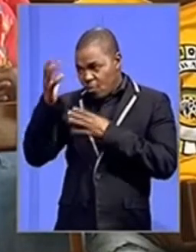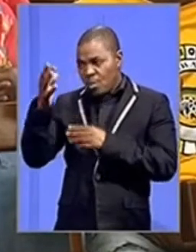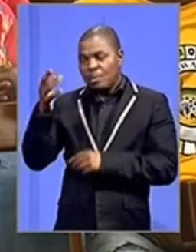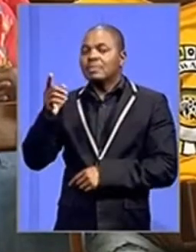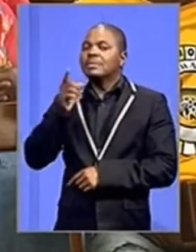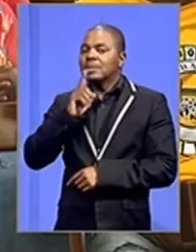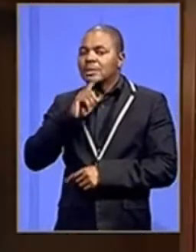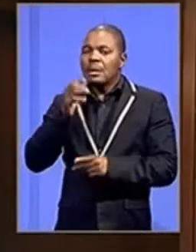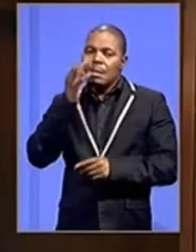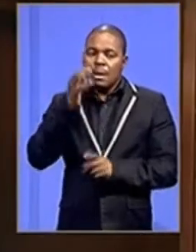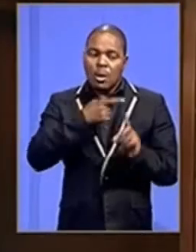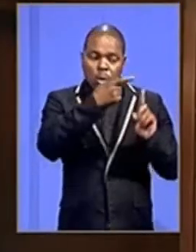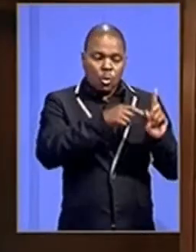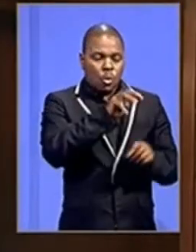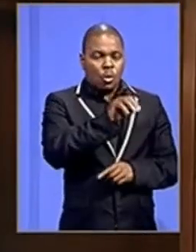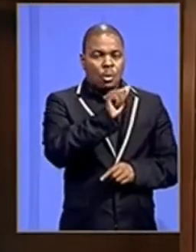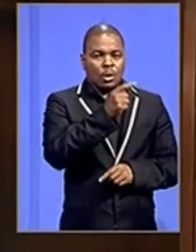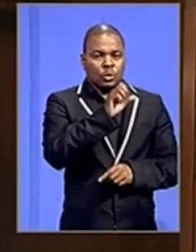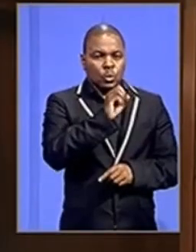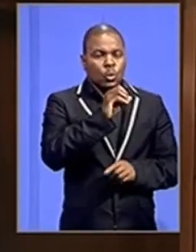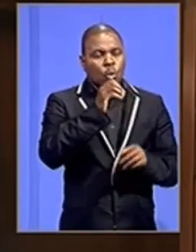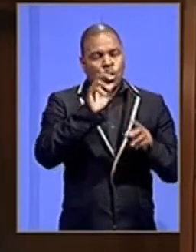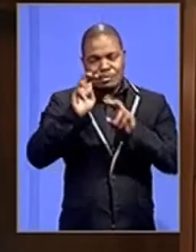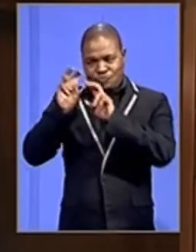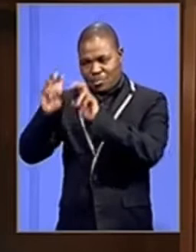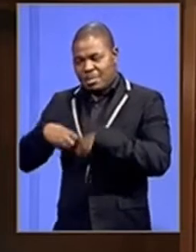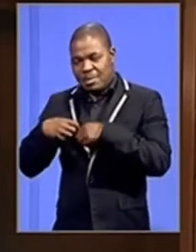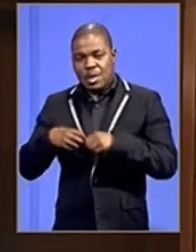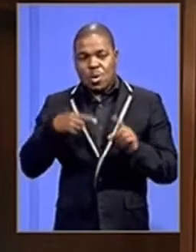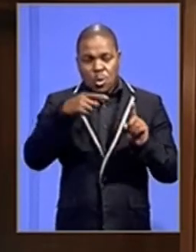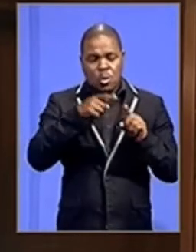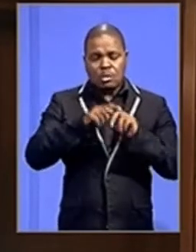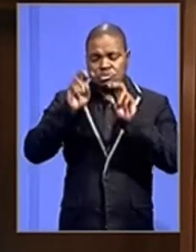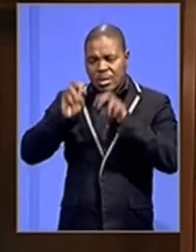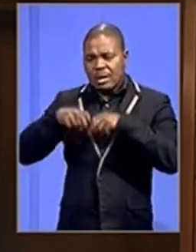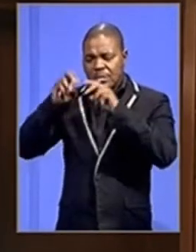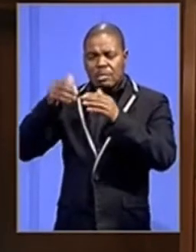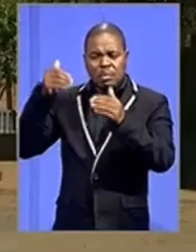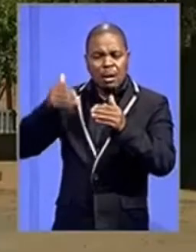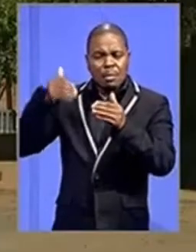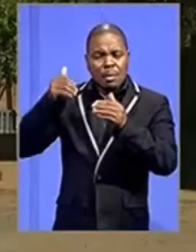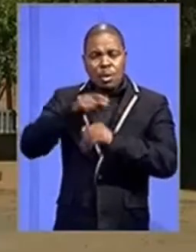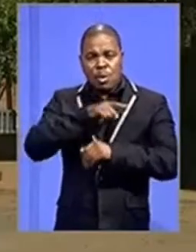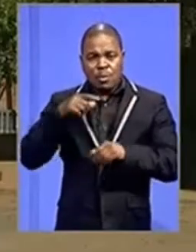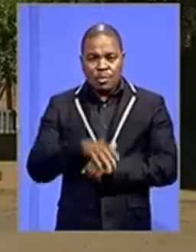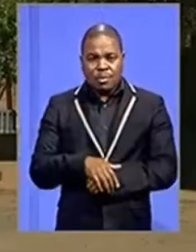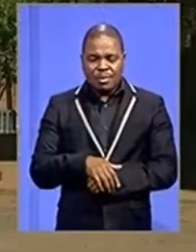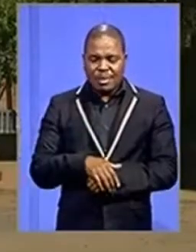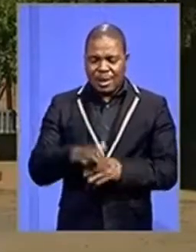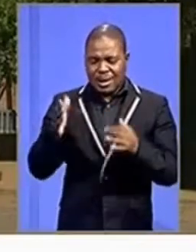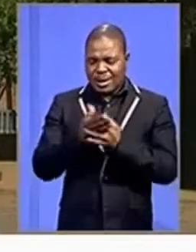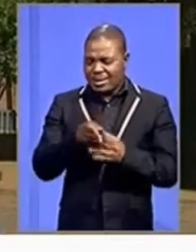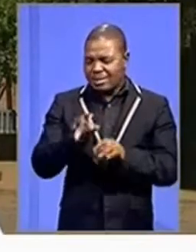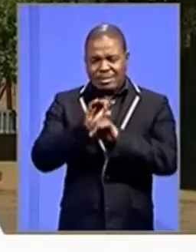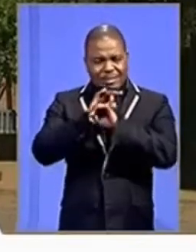gore ba beteletswe gape ke Matos. Baagi ba bega fa Matos a dirile metseletsele ya dipetelelo. Case ena e bontsha hantle